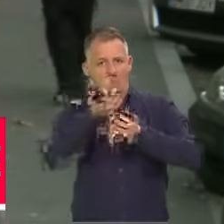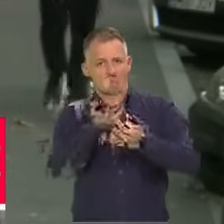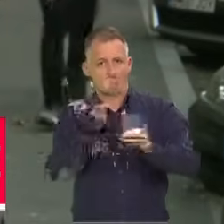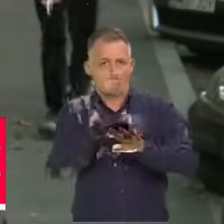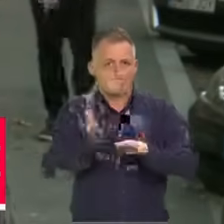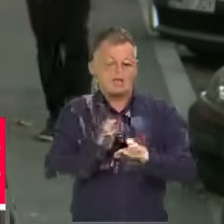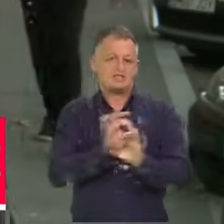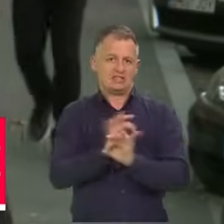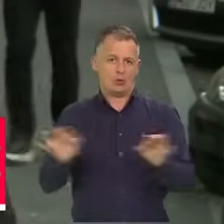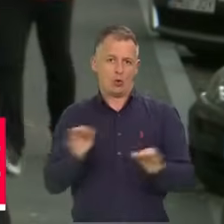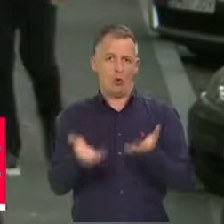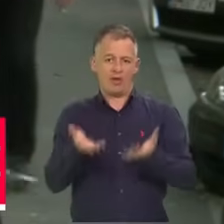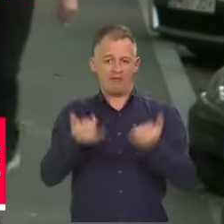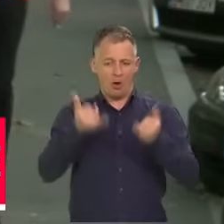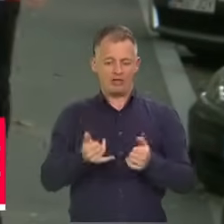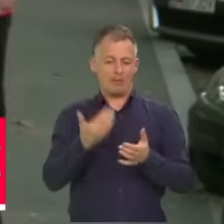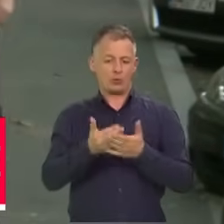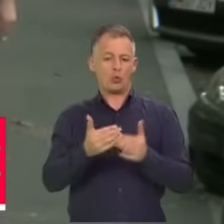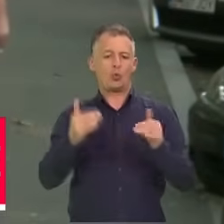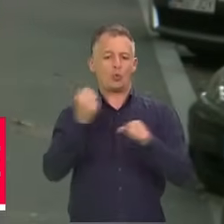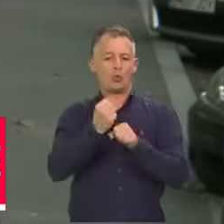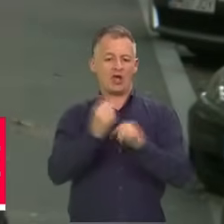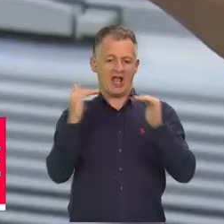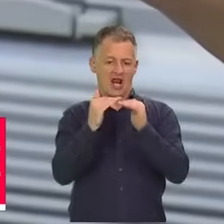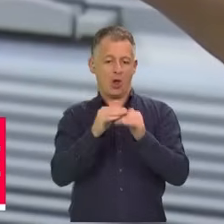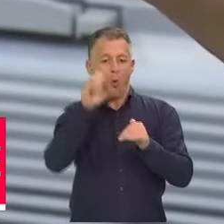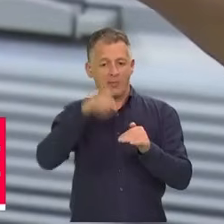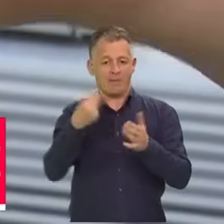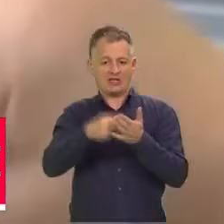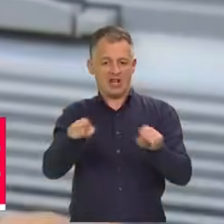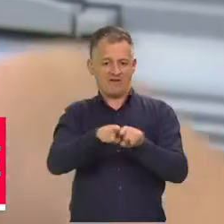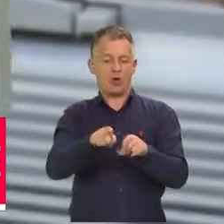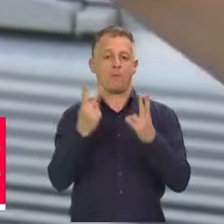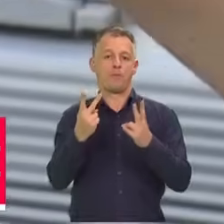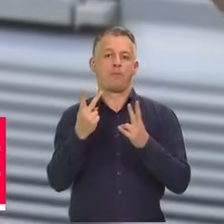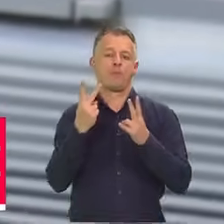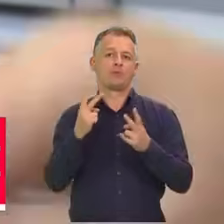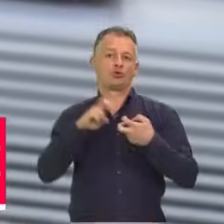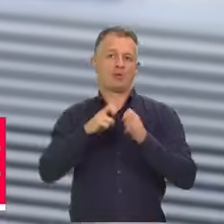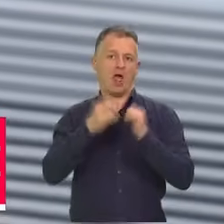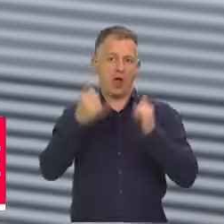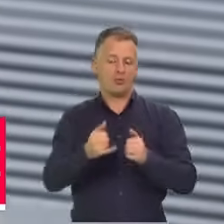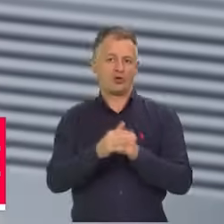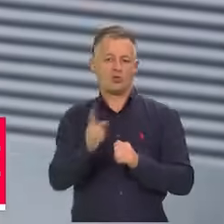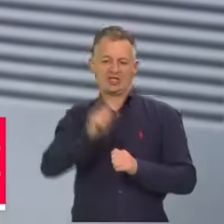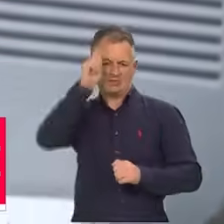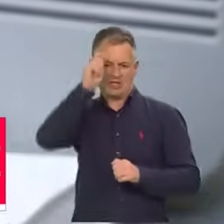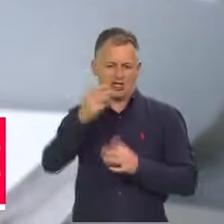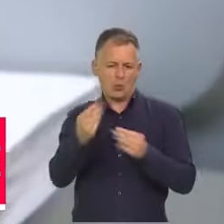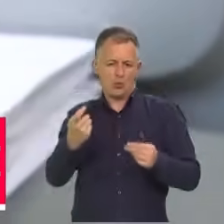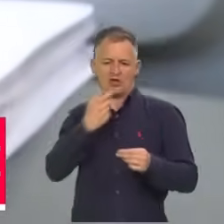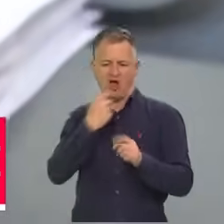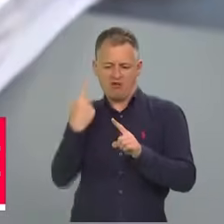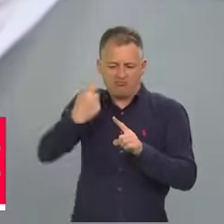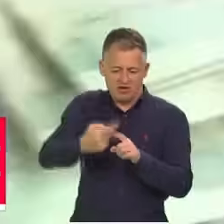suntem astăzi că pentru muncă egală oamenii sunt plătiți la fel. O problemă principală a actualei legi este că nu este respectată de mai mulți ani.